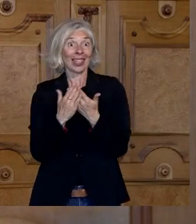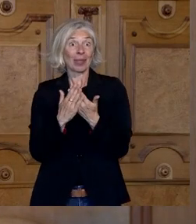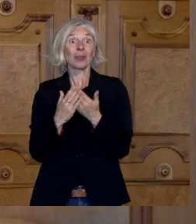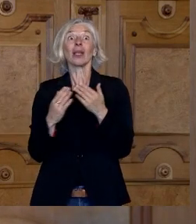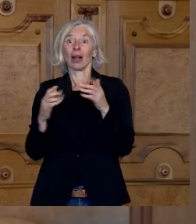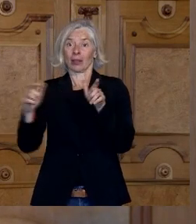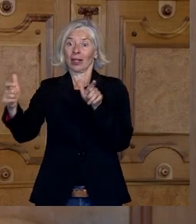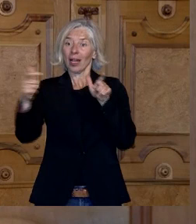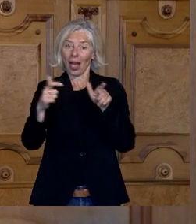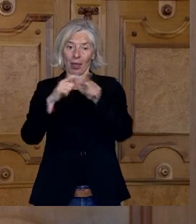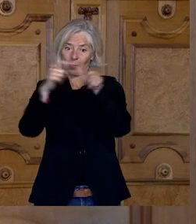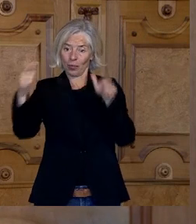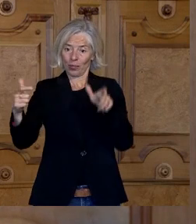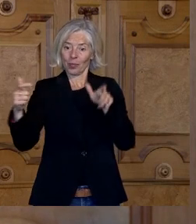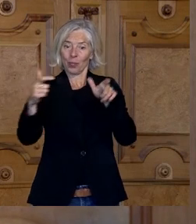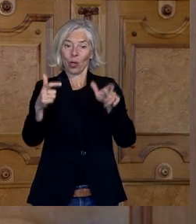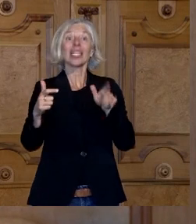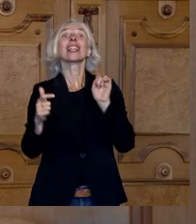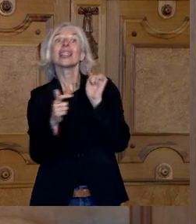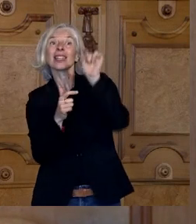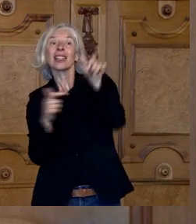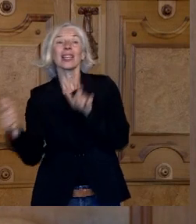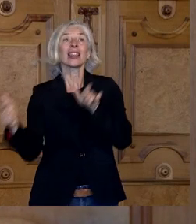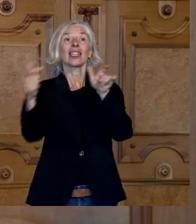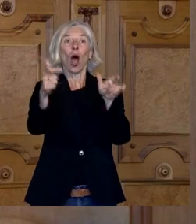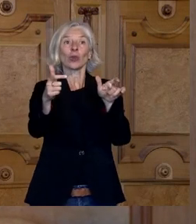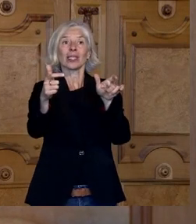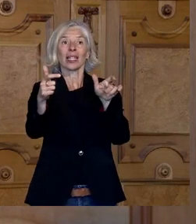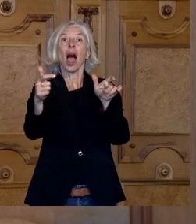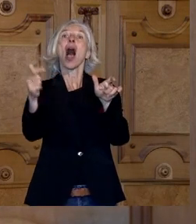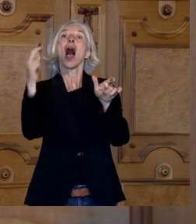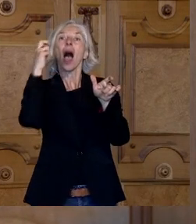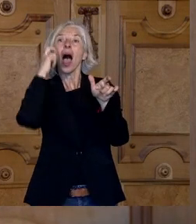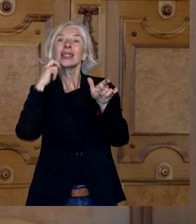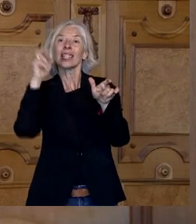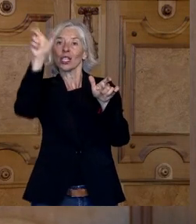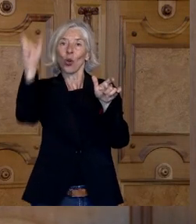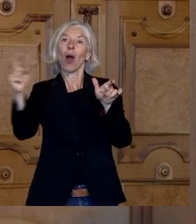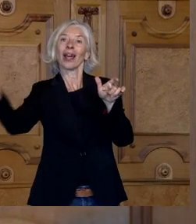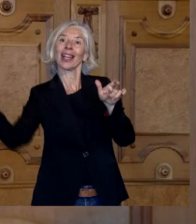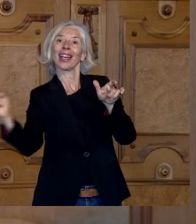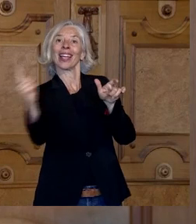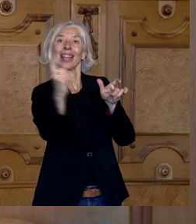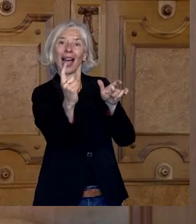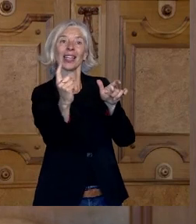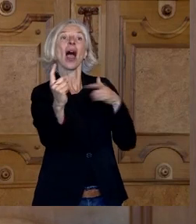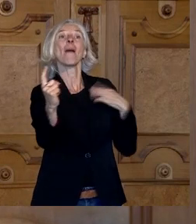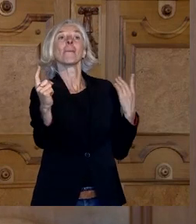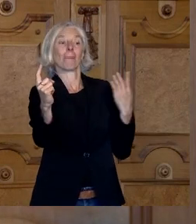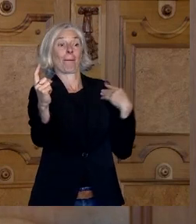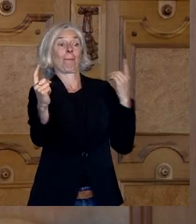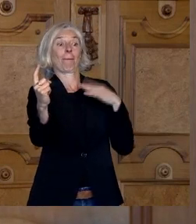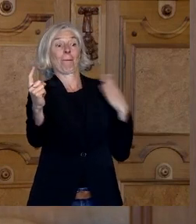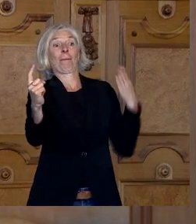die Einrichtung hat eine Öffnung und kann dann durch eine Glasscheibe ermöglichen, dass der Besuchende und